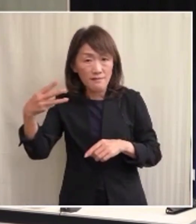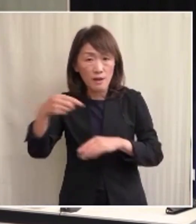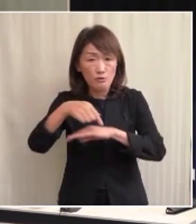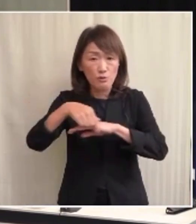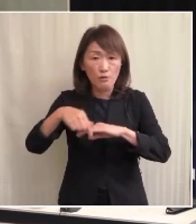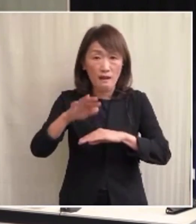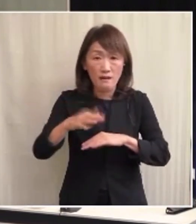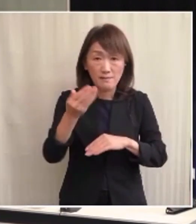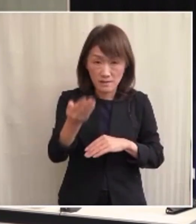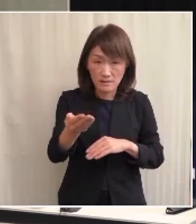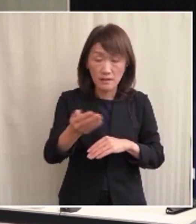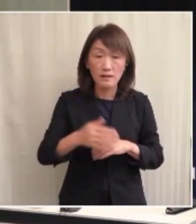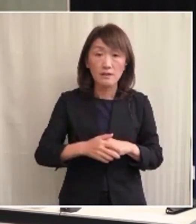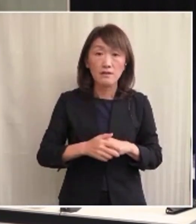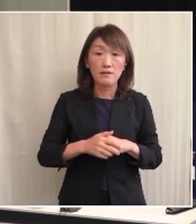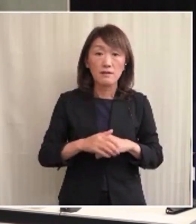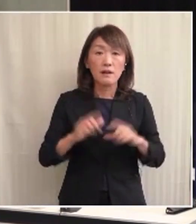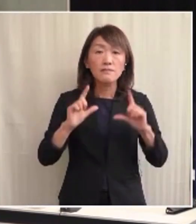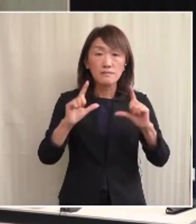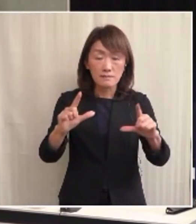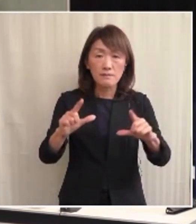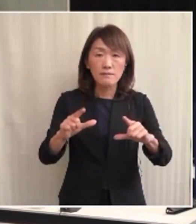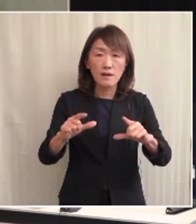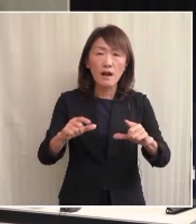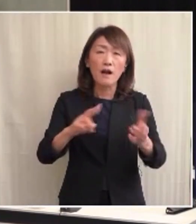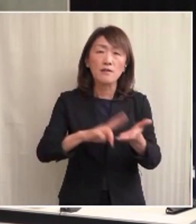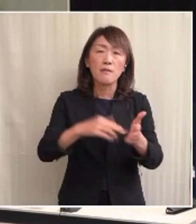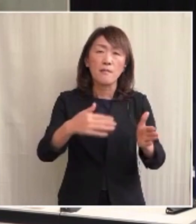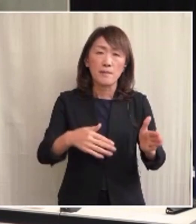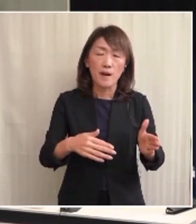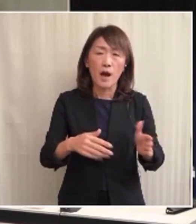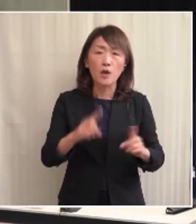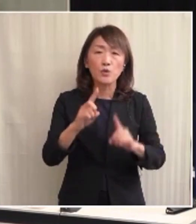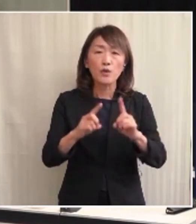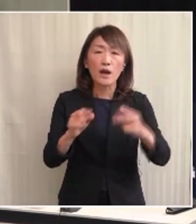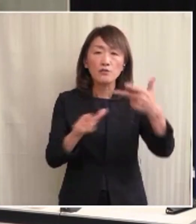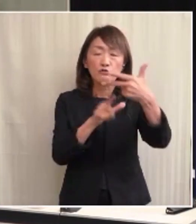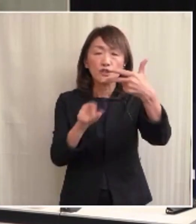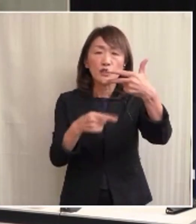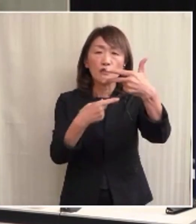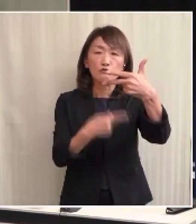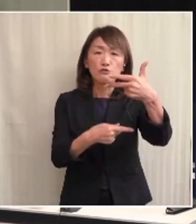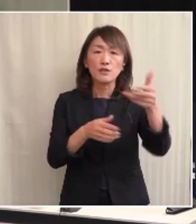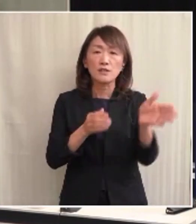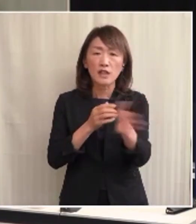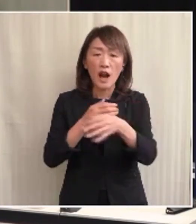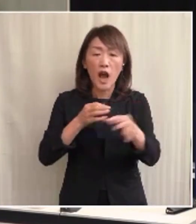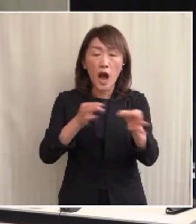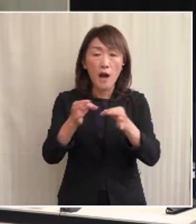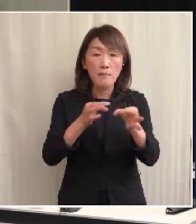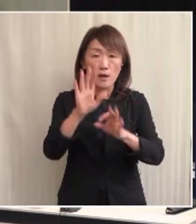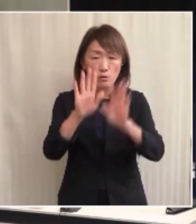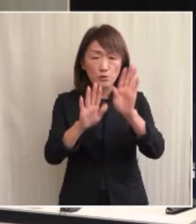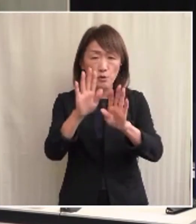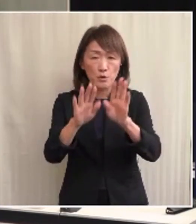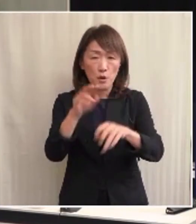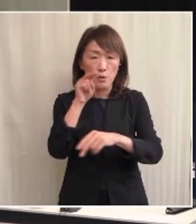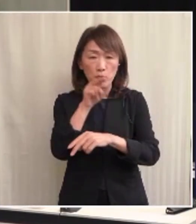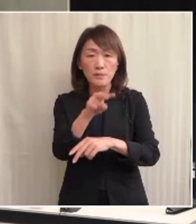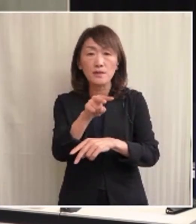ですか。 現状では未定ですけども、まず7月1日からのこの販売の状況なんかも見極めなが